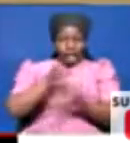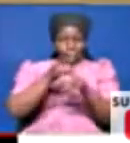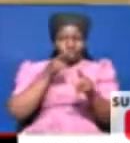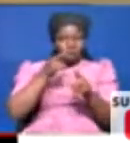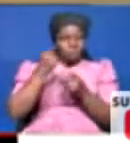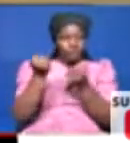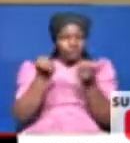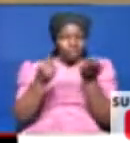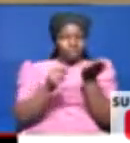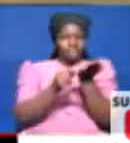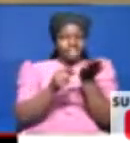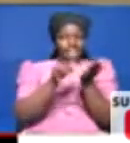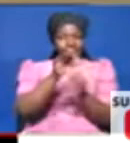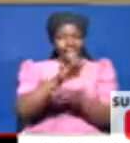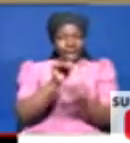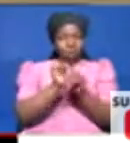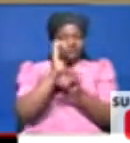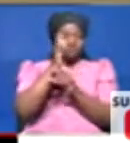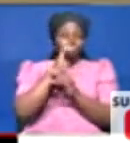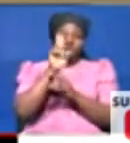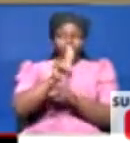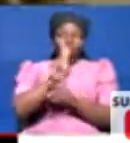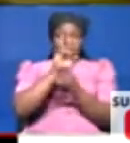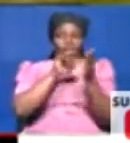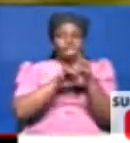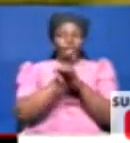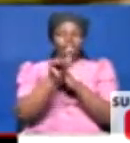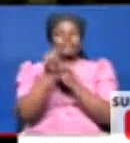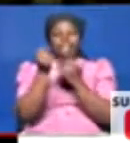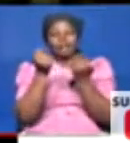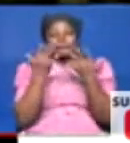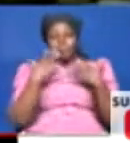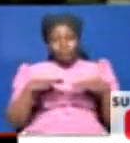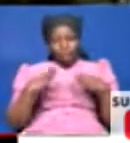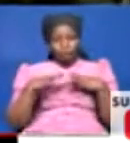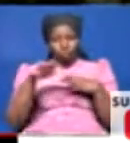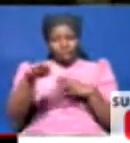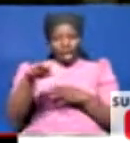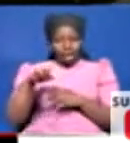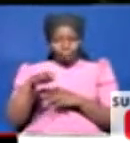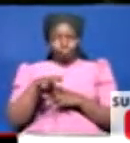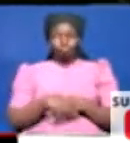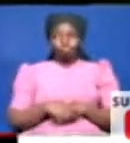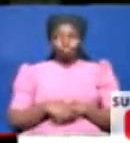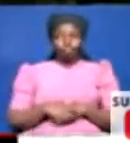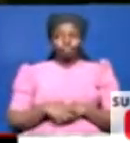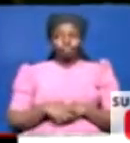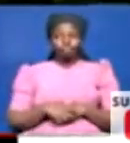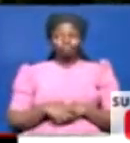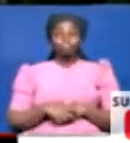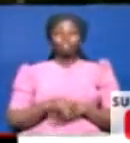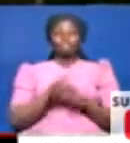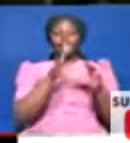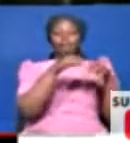magari yatakayotumika katika huduma za abiria. Kampuni zilizoorodheshwa zitapitia utaratibu wa awamu mbili,